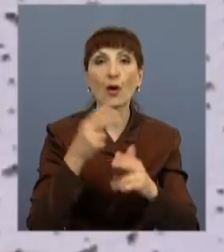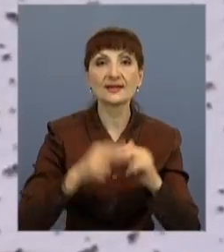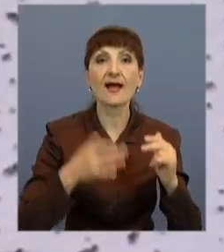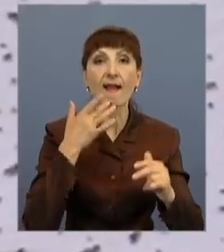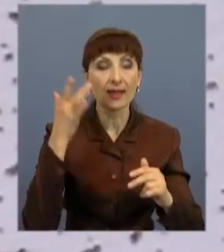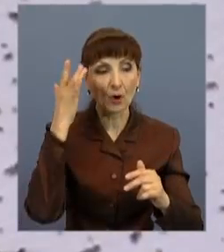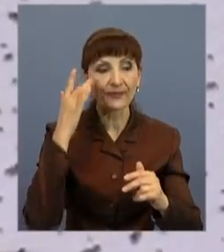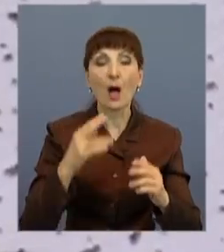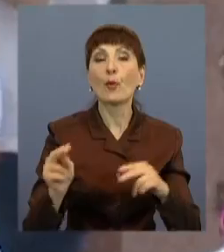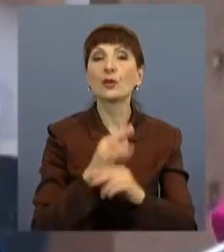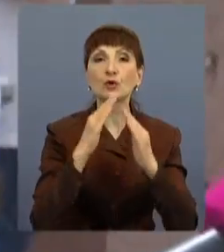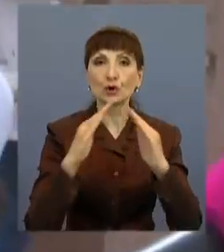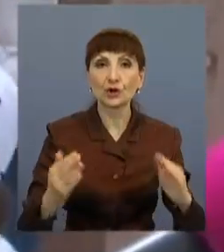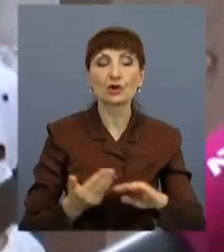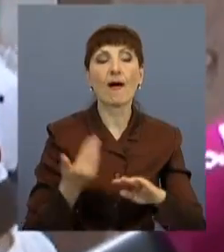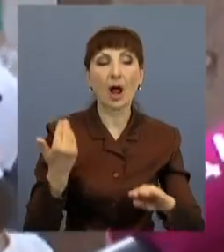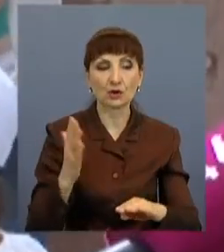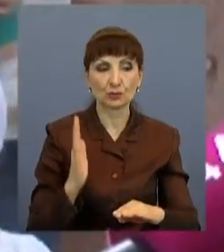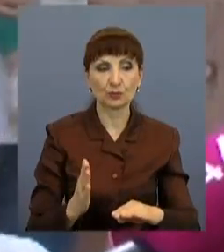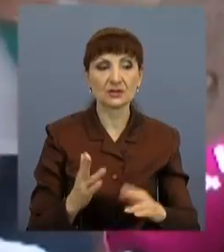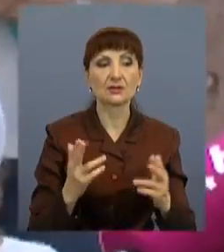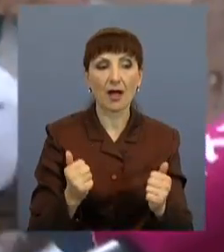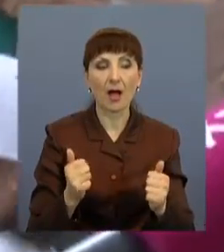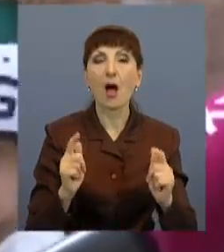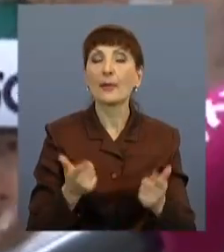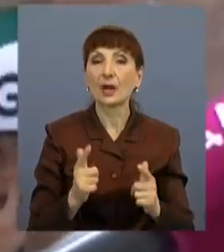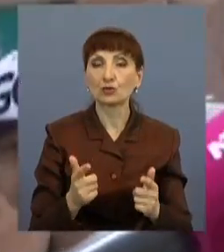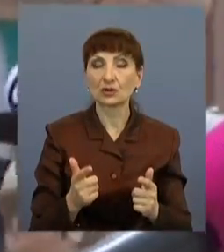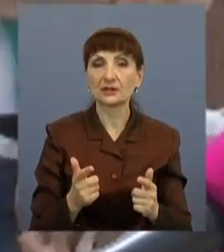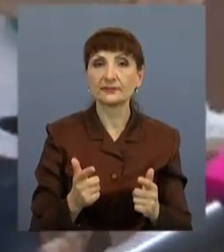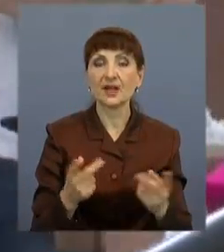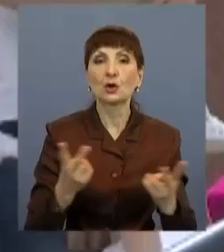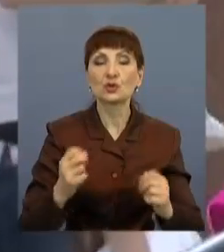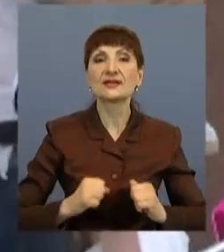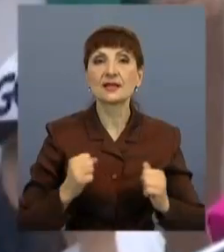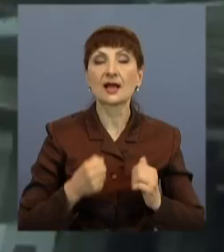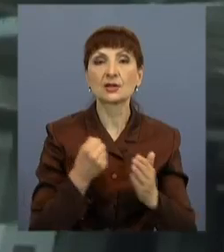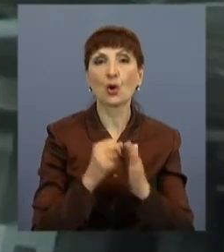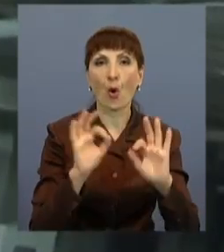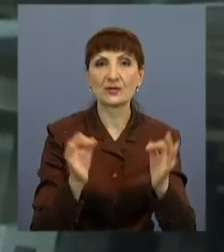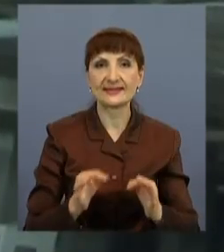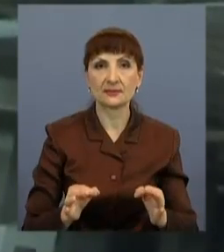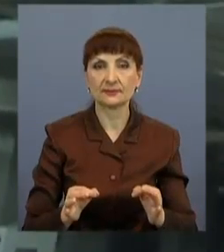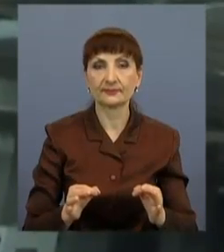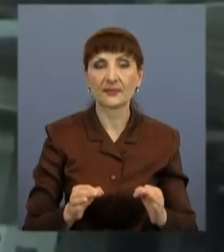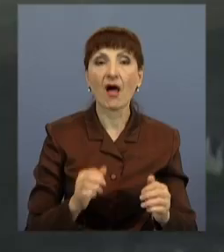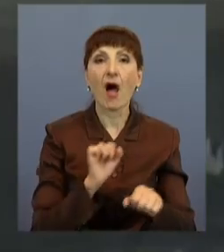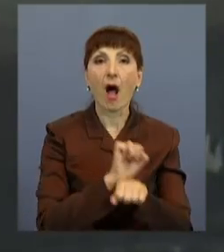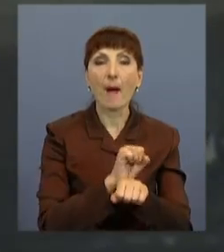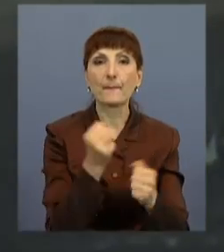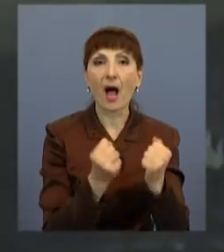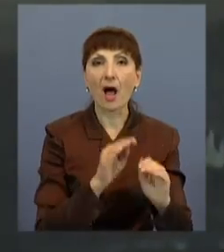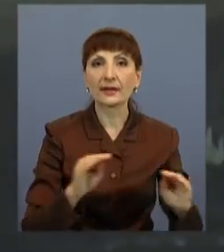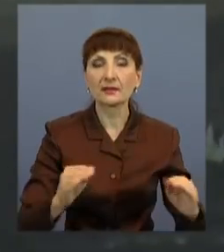По ремонту крыш чуть раньше. Да, потому что надо стараться до осени. Паркинг